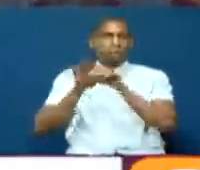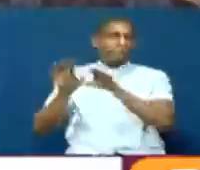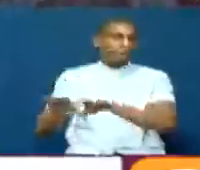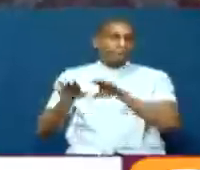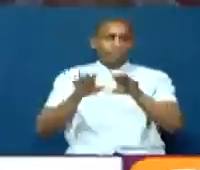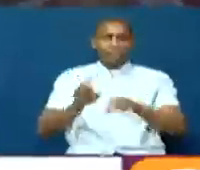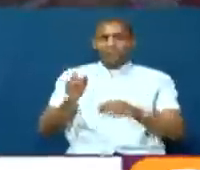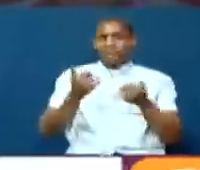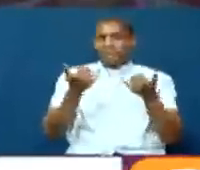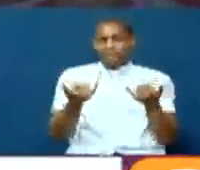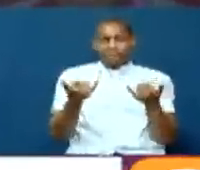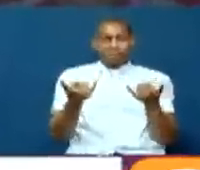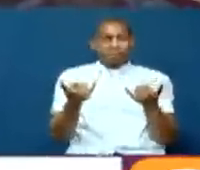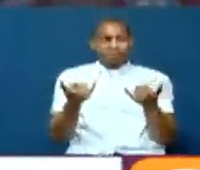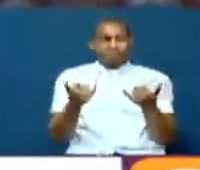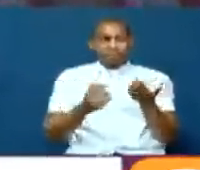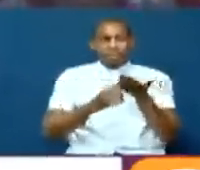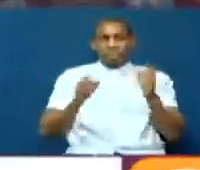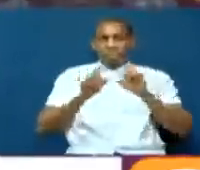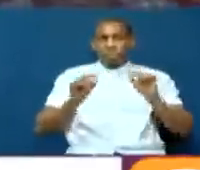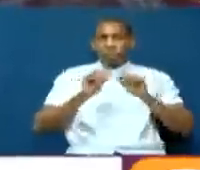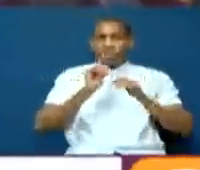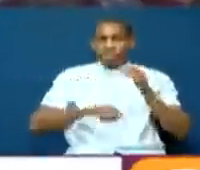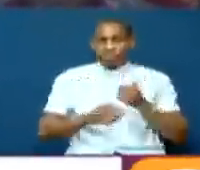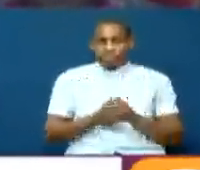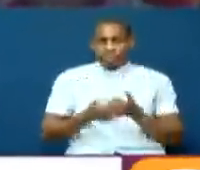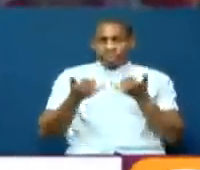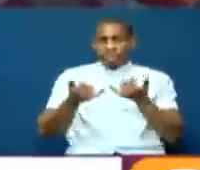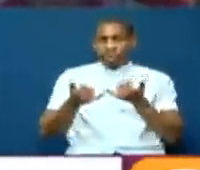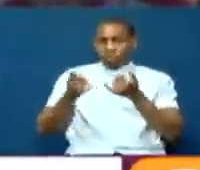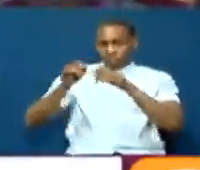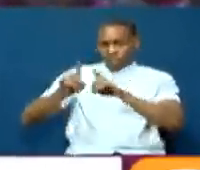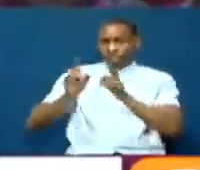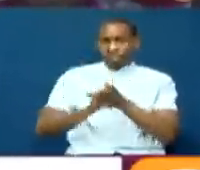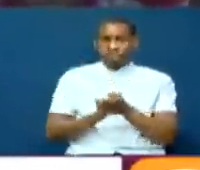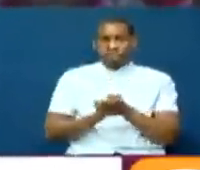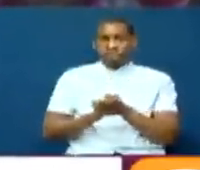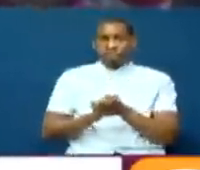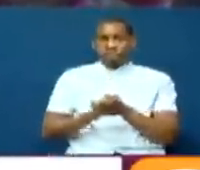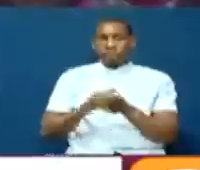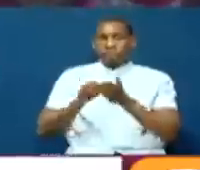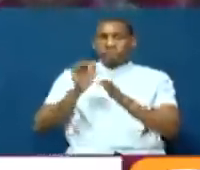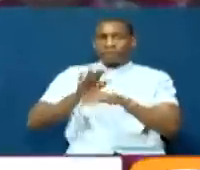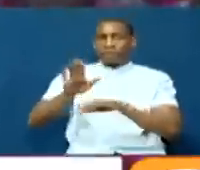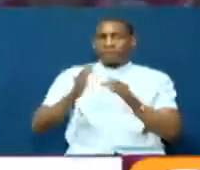nini. Ya sasa ndio Waswahili wakamaliza wakasema, sasa wewe pilipili